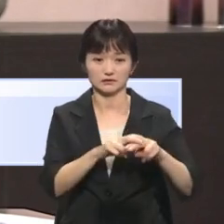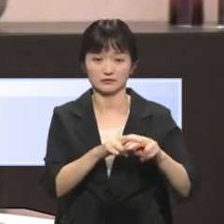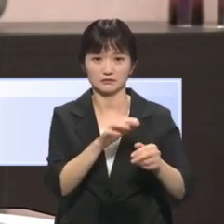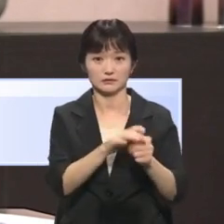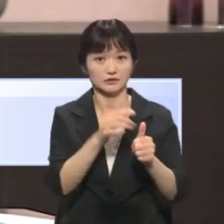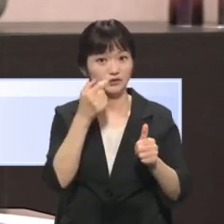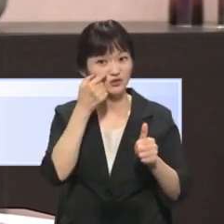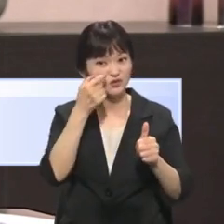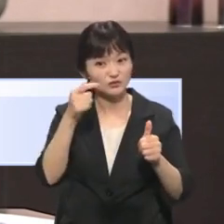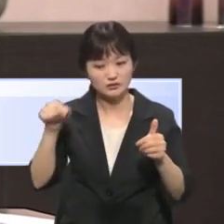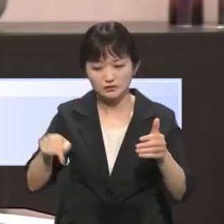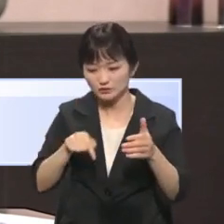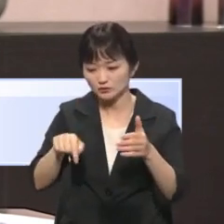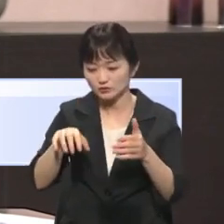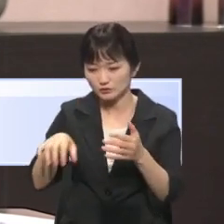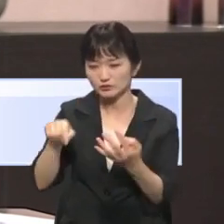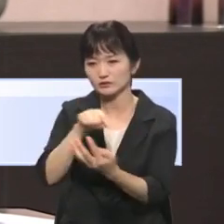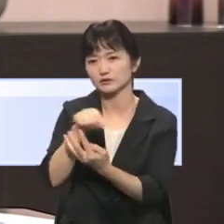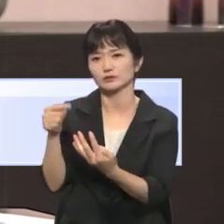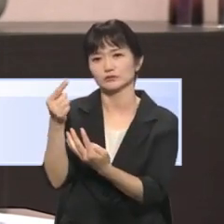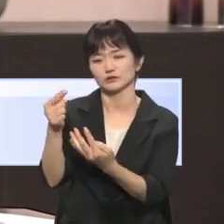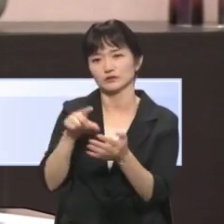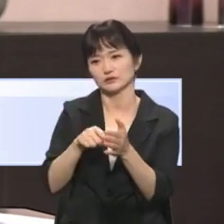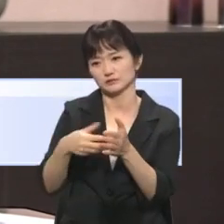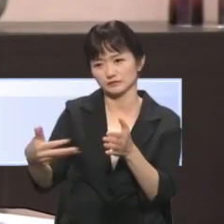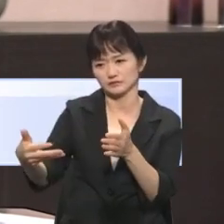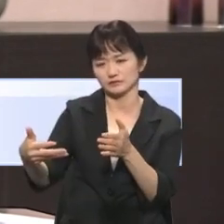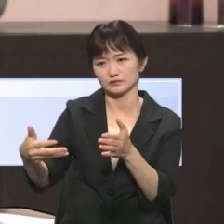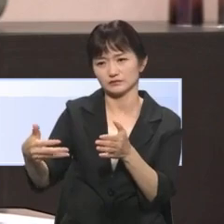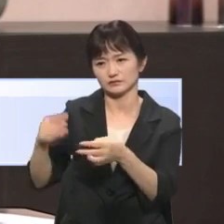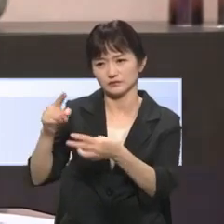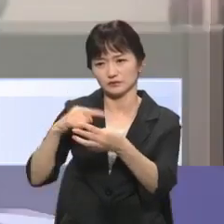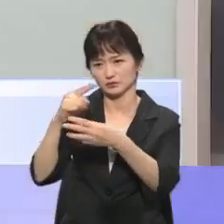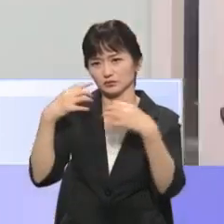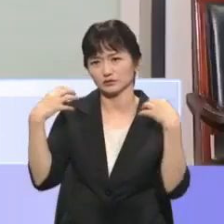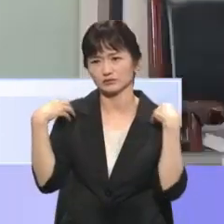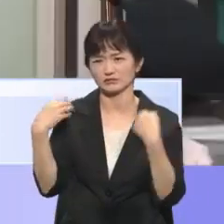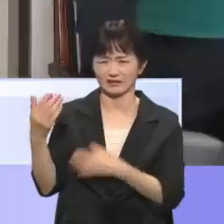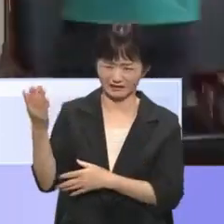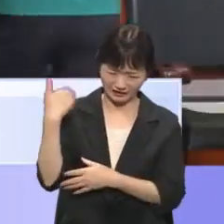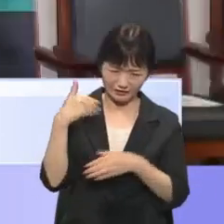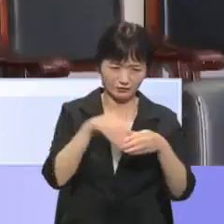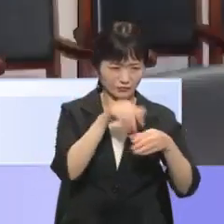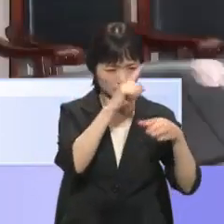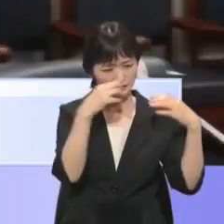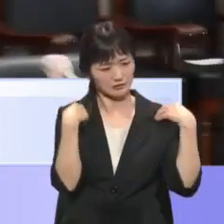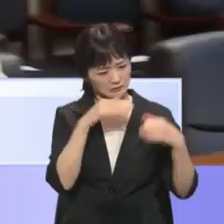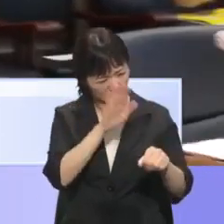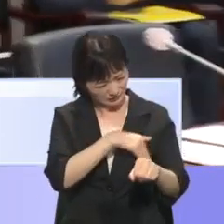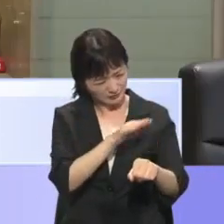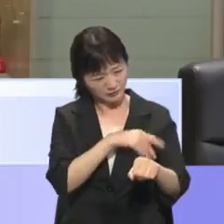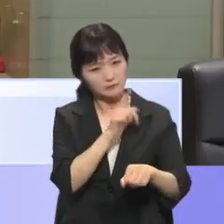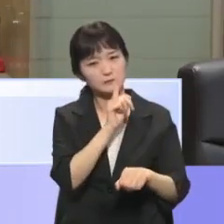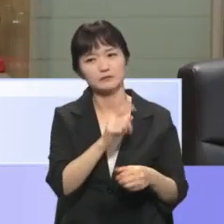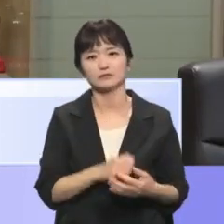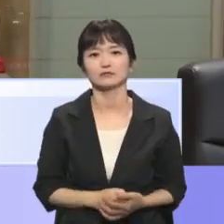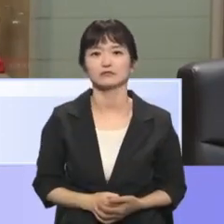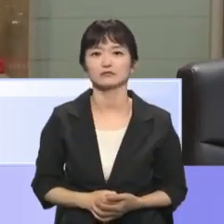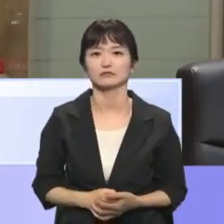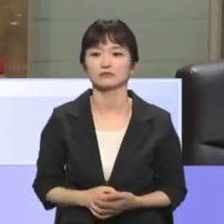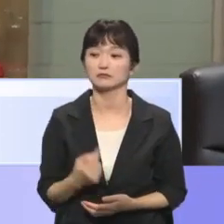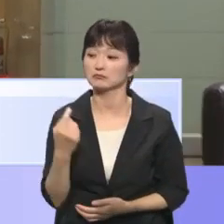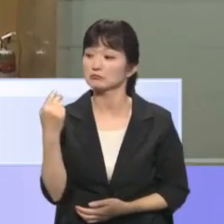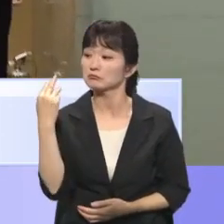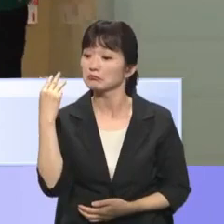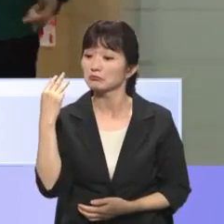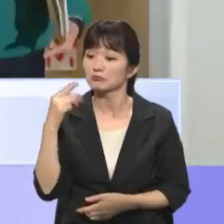그런 유사결정권에서 계속 지금 전정부 탓만을 해 왔어요 그러다가 갑자기 며칠 전부터는 지방 정부 탓을 합니다